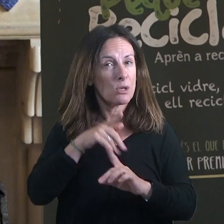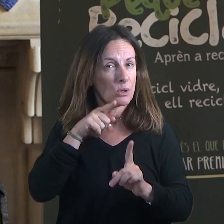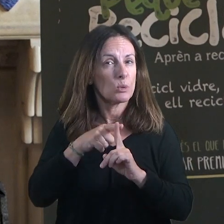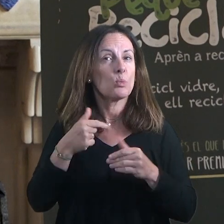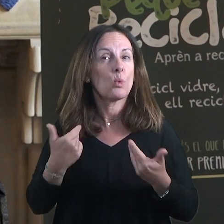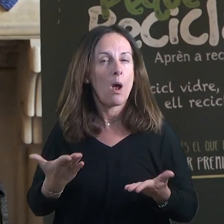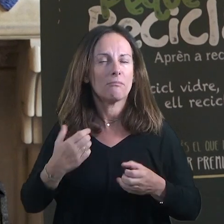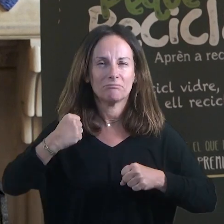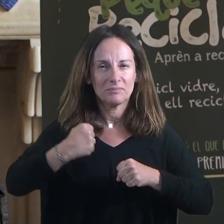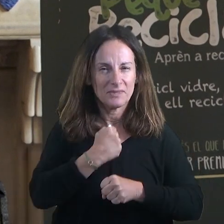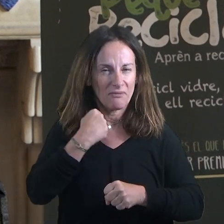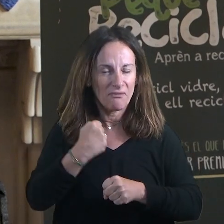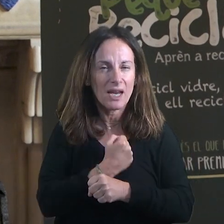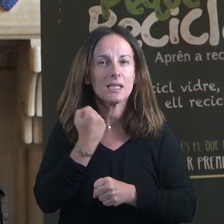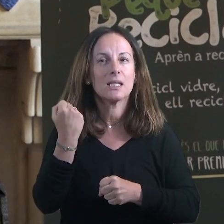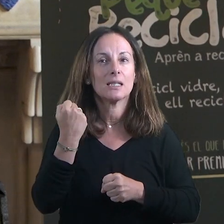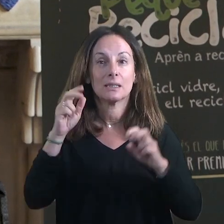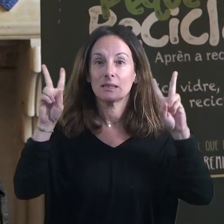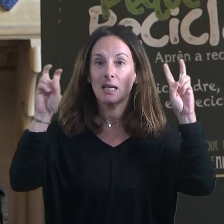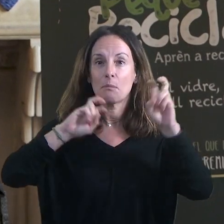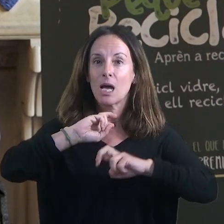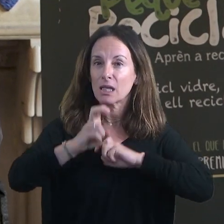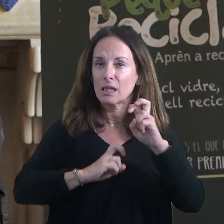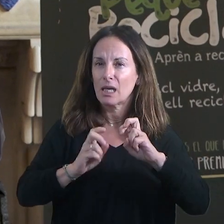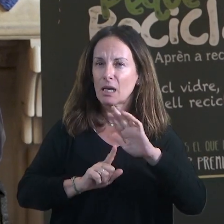feina perquè el reciclatge vagi en avant,